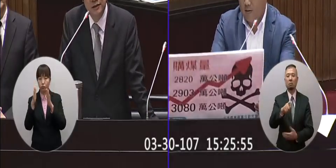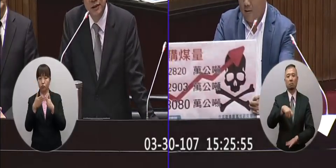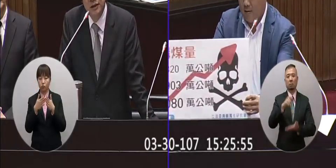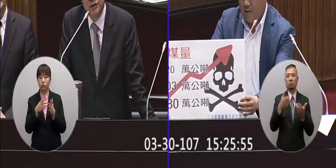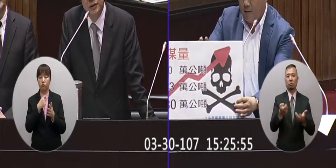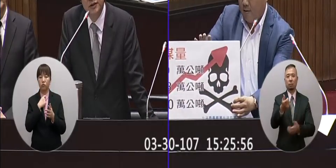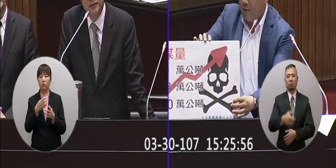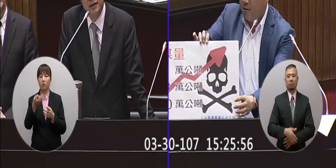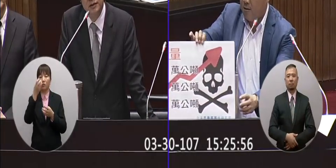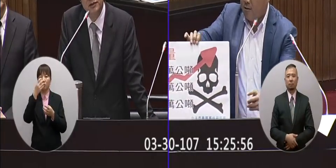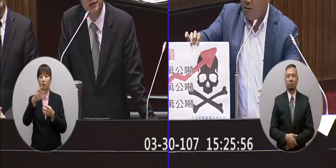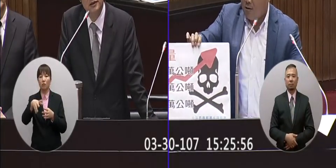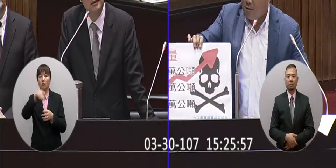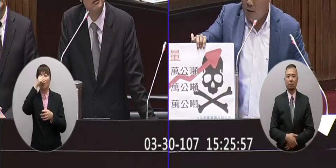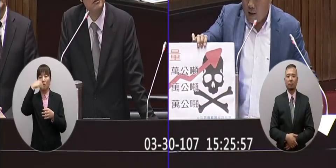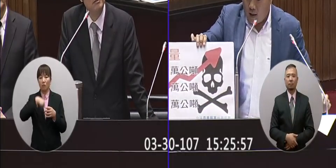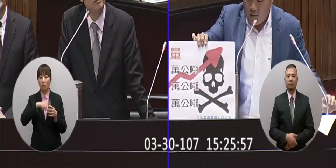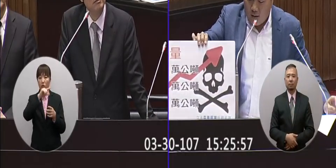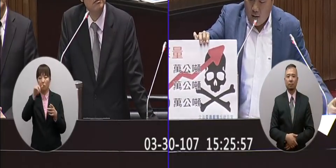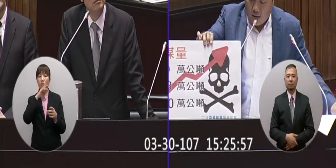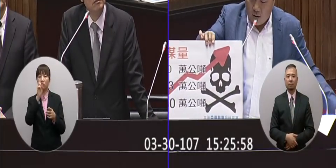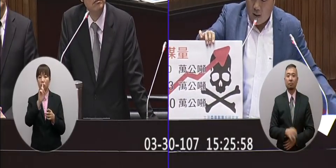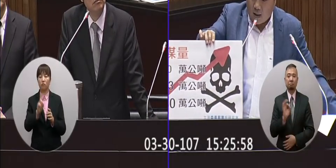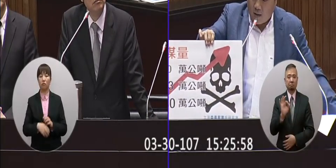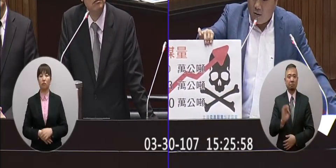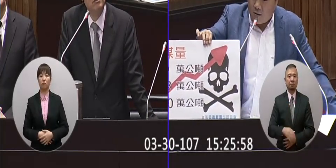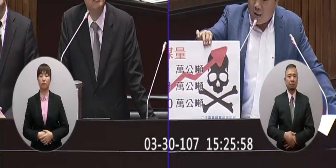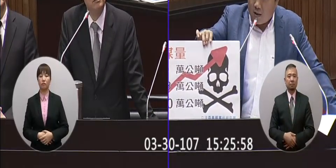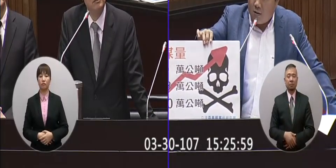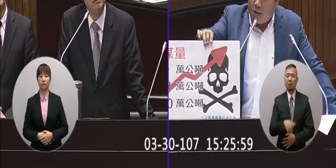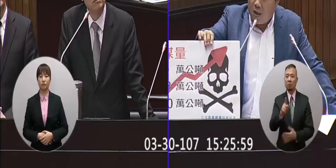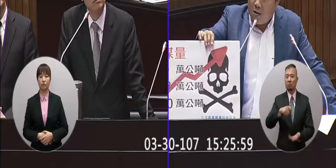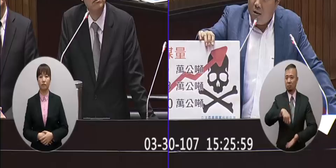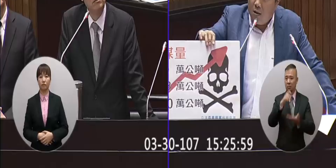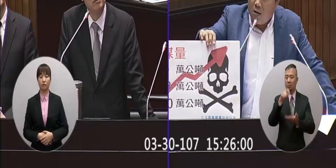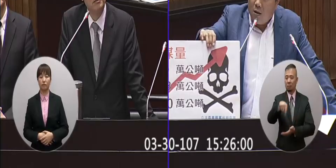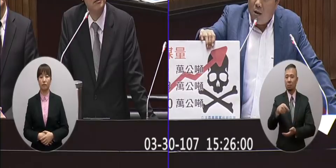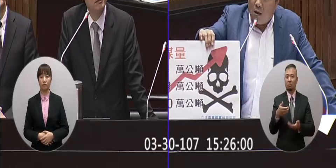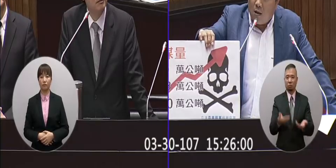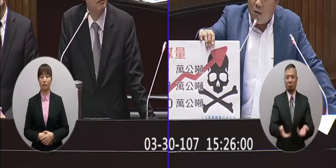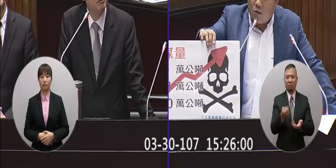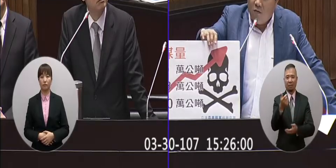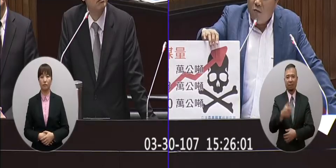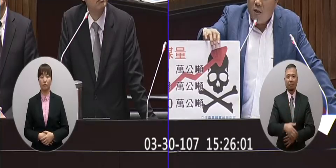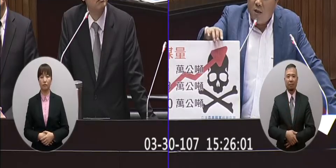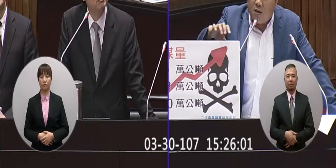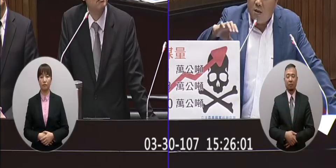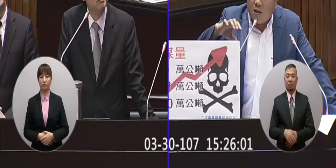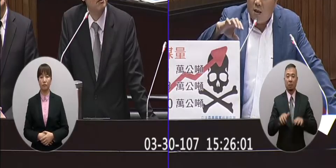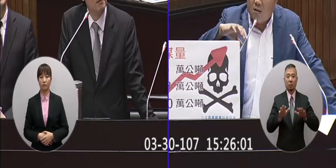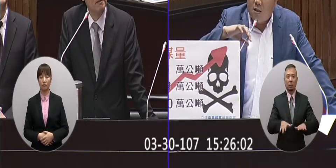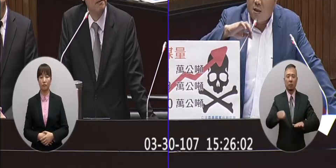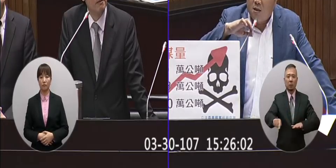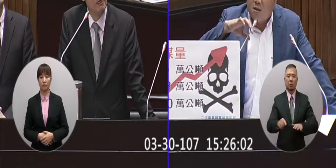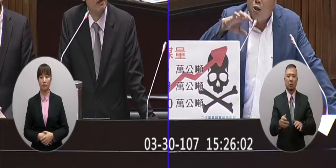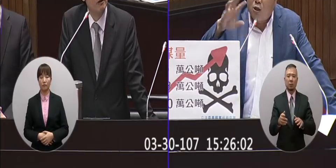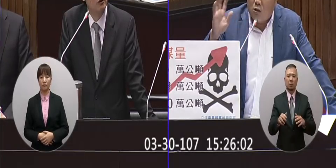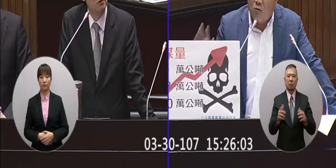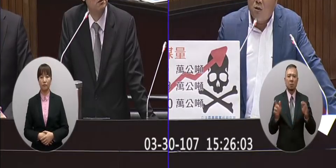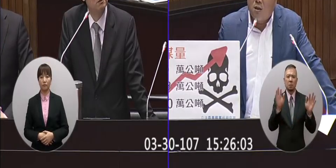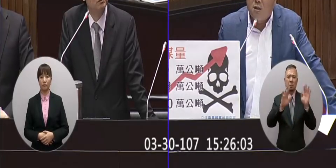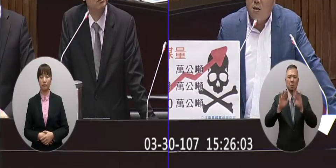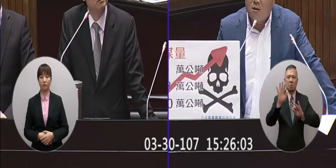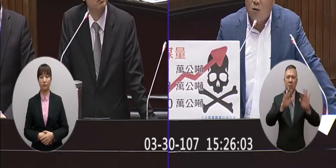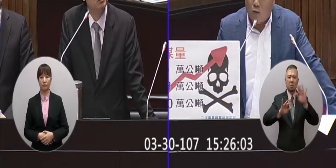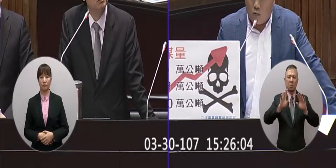看吸进去的是什么样的东西。 可以，好，所以讲到重点了哈，现在。悬浮微粒是到现在是一